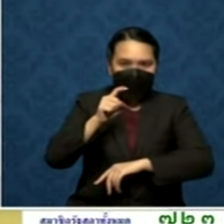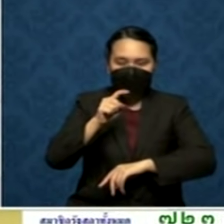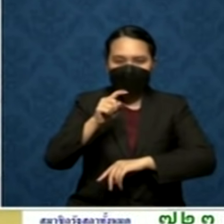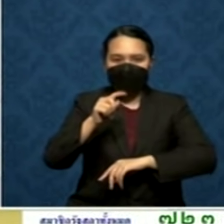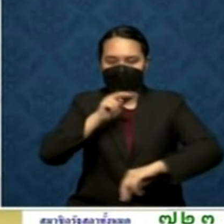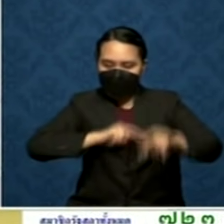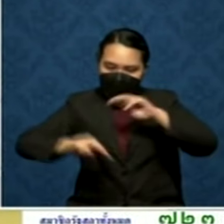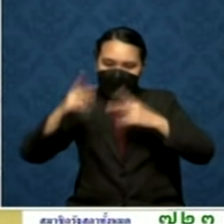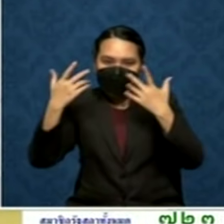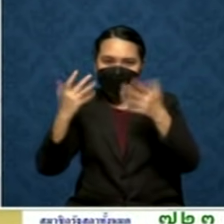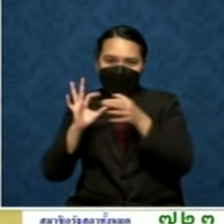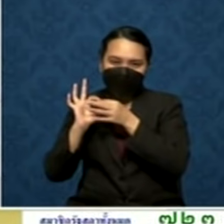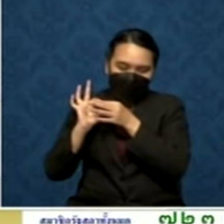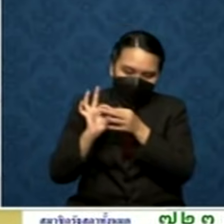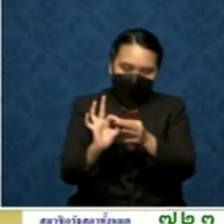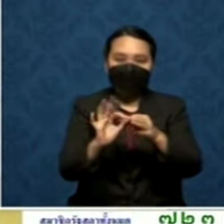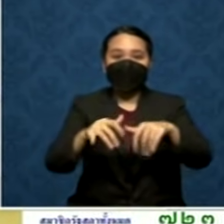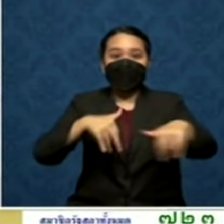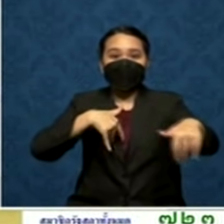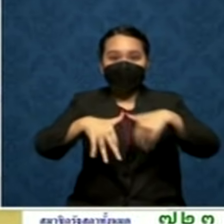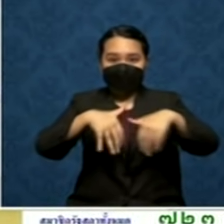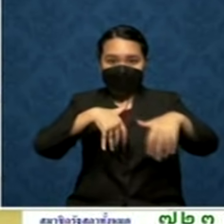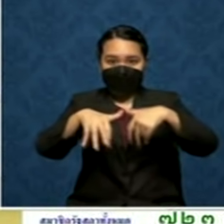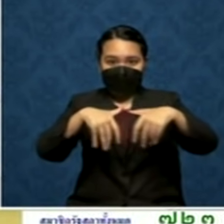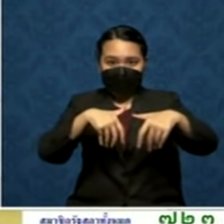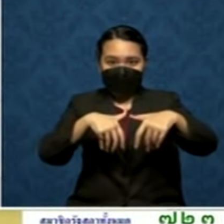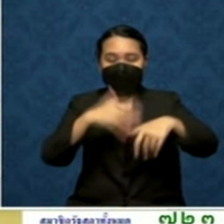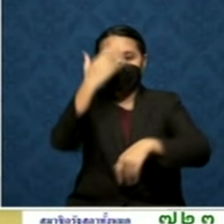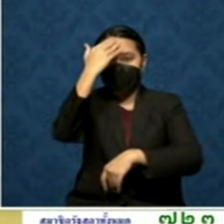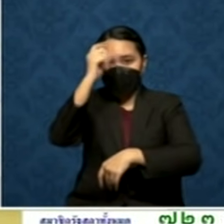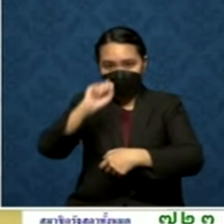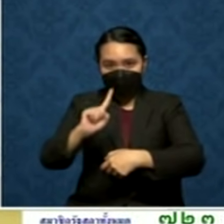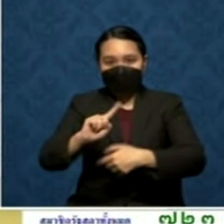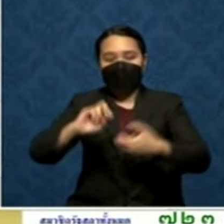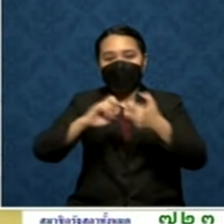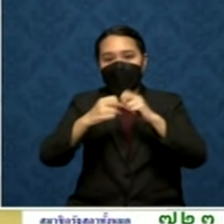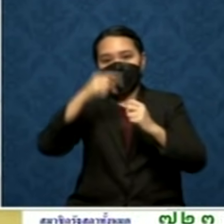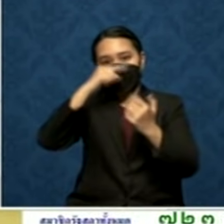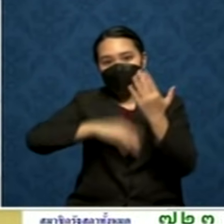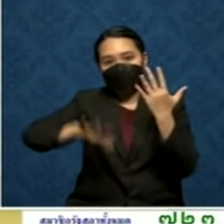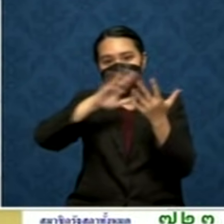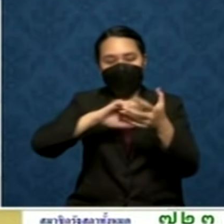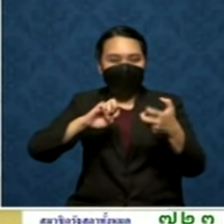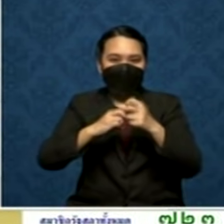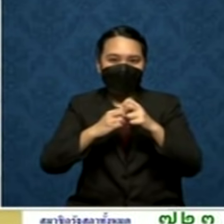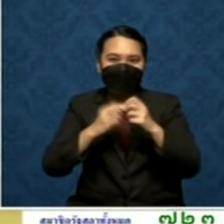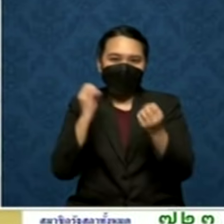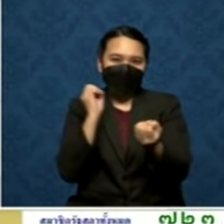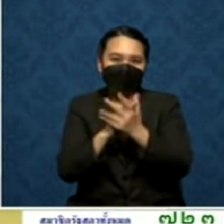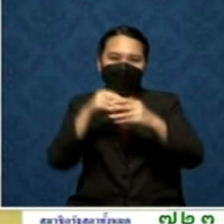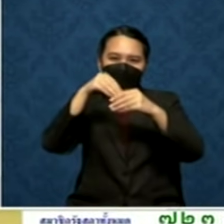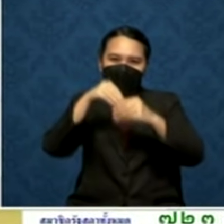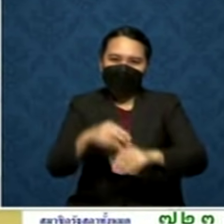และยึดโยงกับประชาชนไม่ฉะนั้นปัญหาความขัดแย้งของประเทศที่เรารู้มาโดยตลอด 20ปี